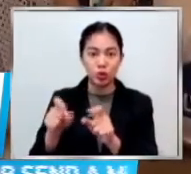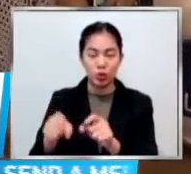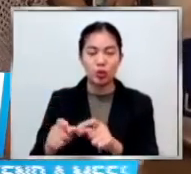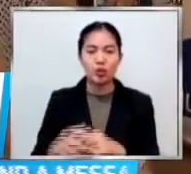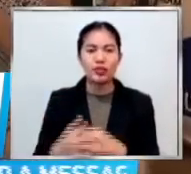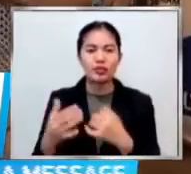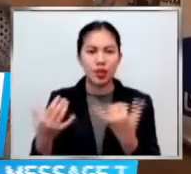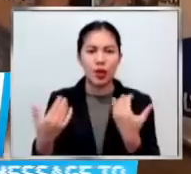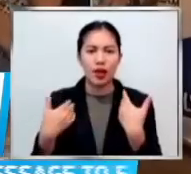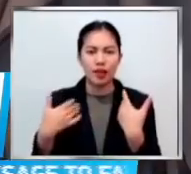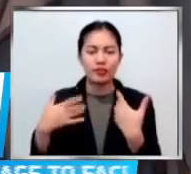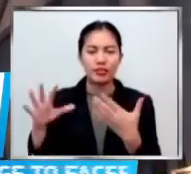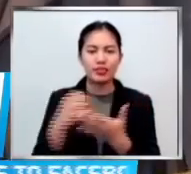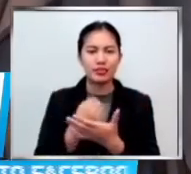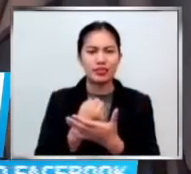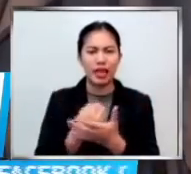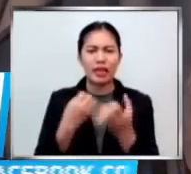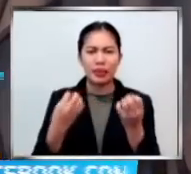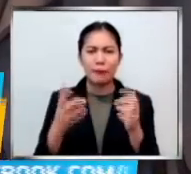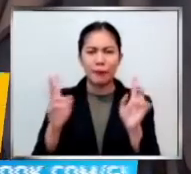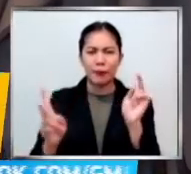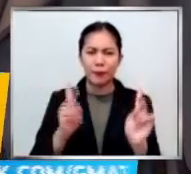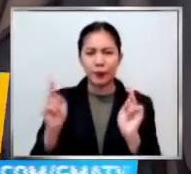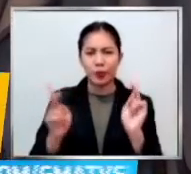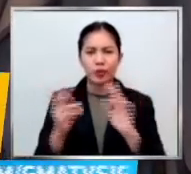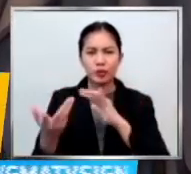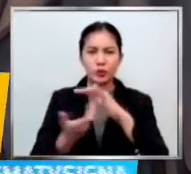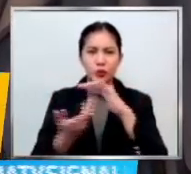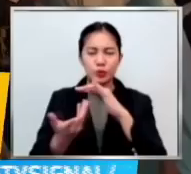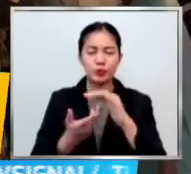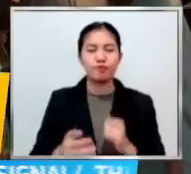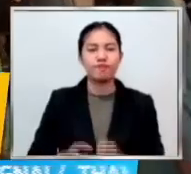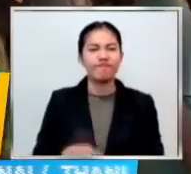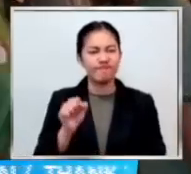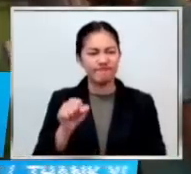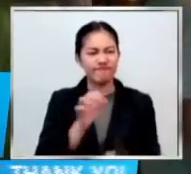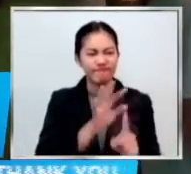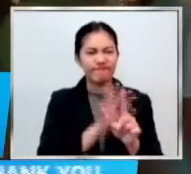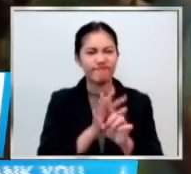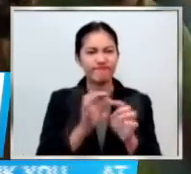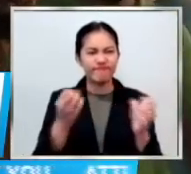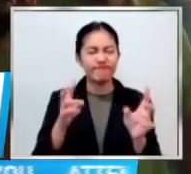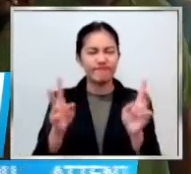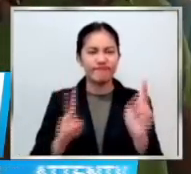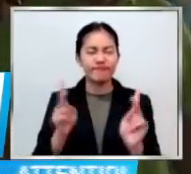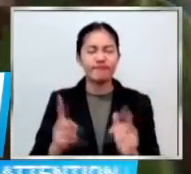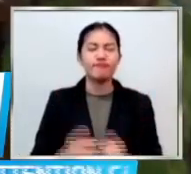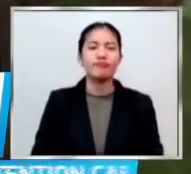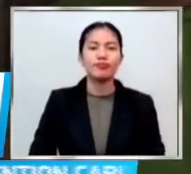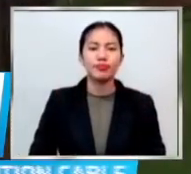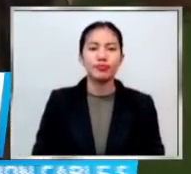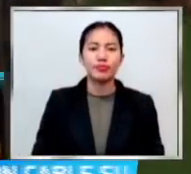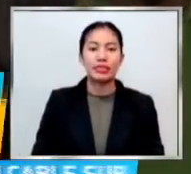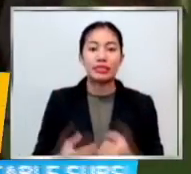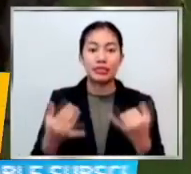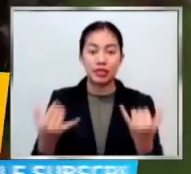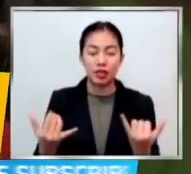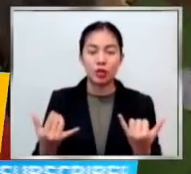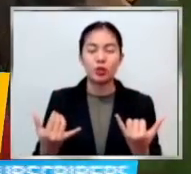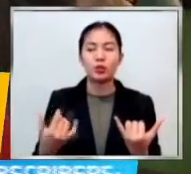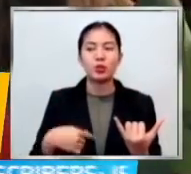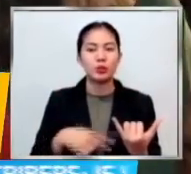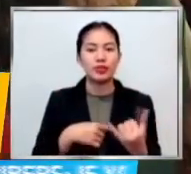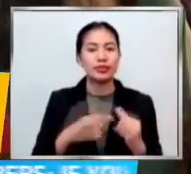dahil sa dami ng bumibili. Mabili po, pag maraming tao. Sa ngayon, talagang hinihigpitan pa rin namin